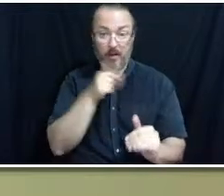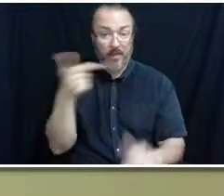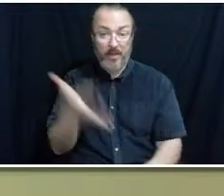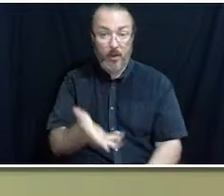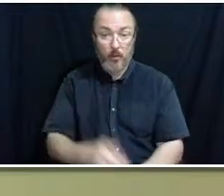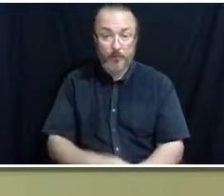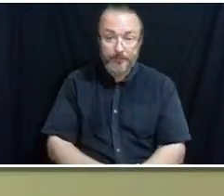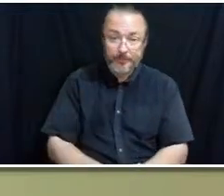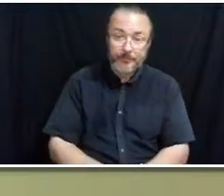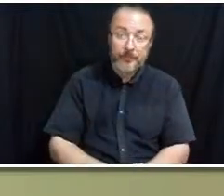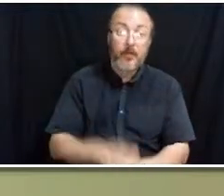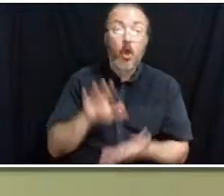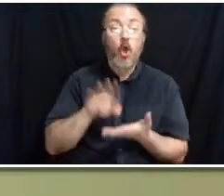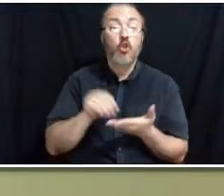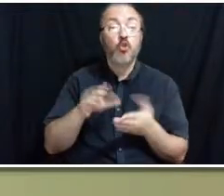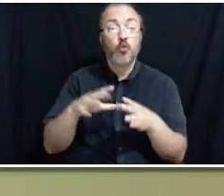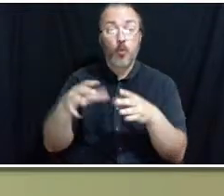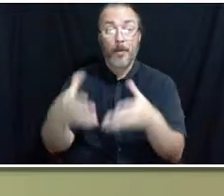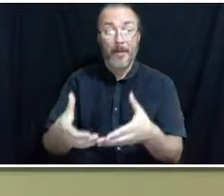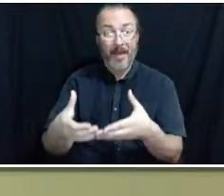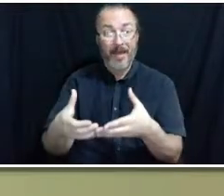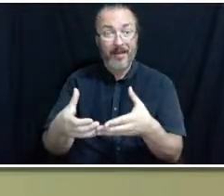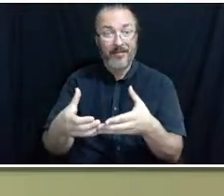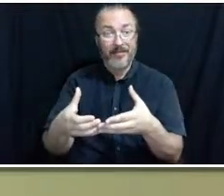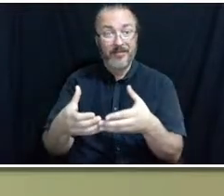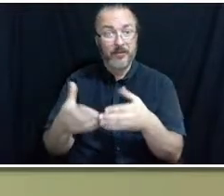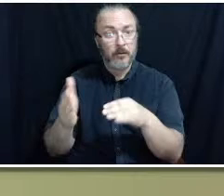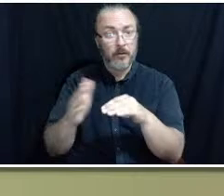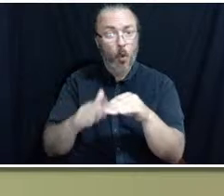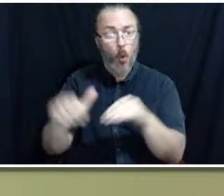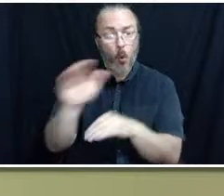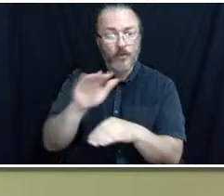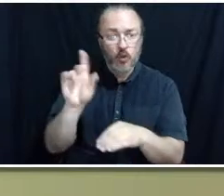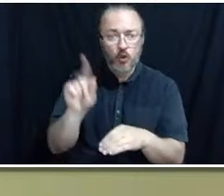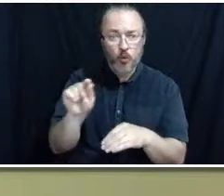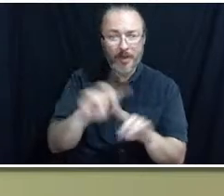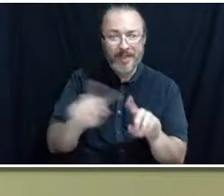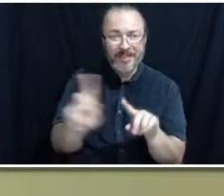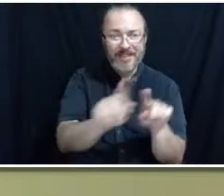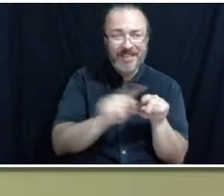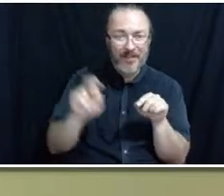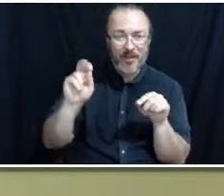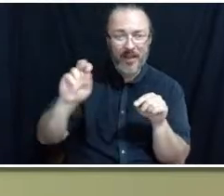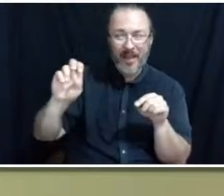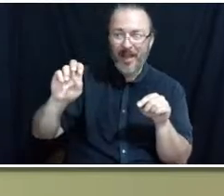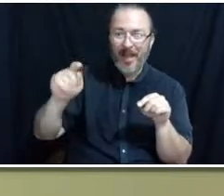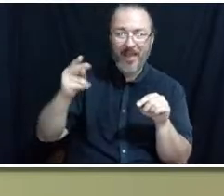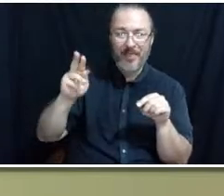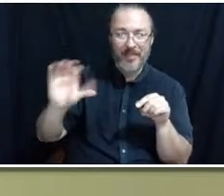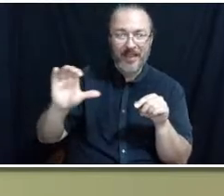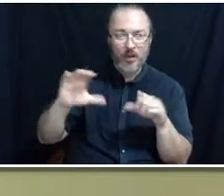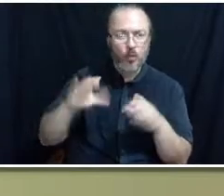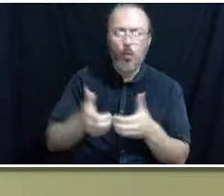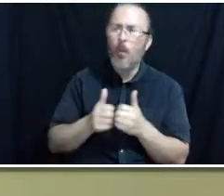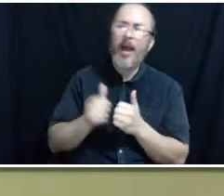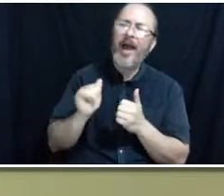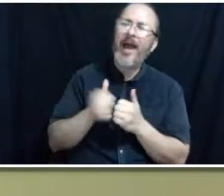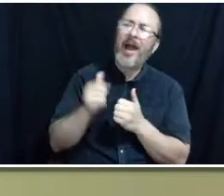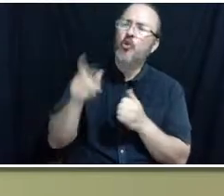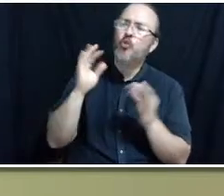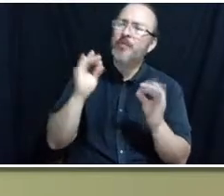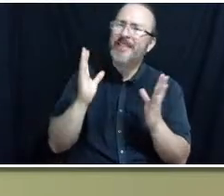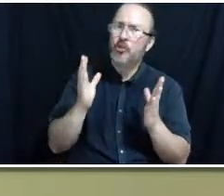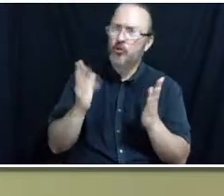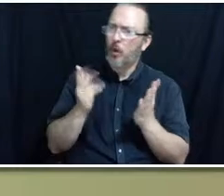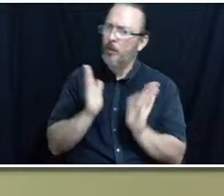absent. Avec un corps étudiant composé de plus de 20 groupes ethniques et culturels différents, comment préparez-vous les enseignants dans votre école pour